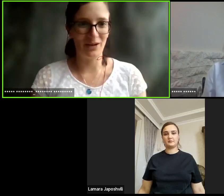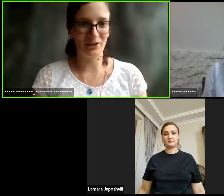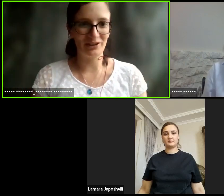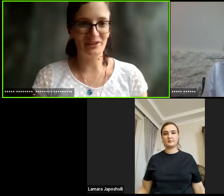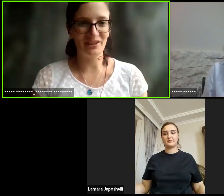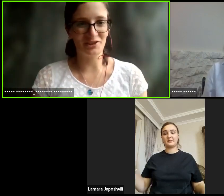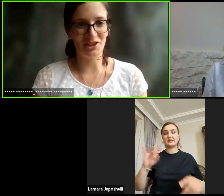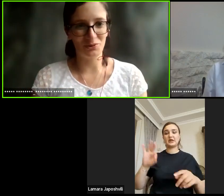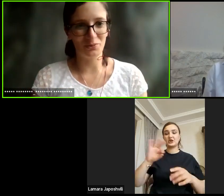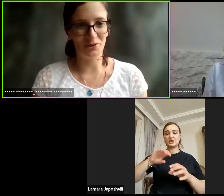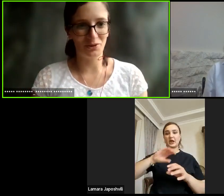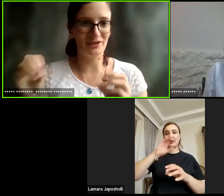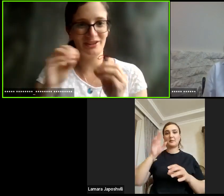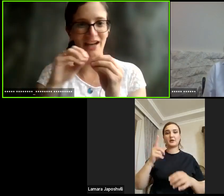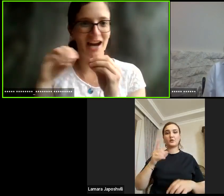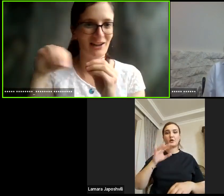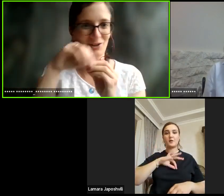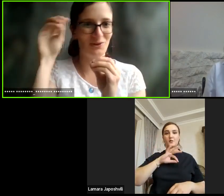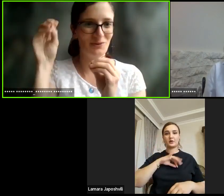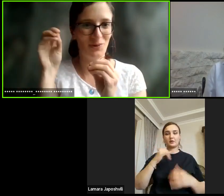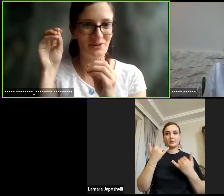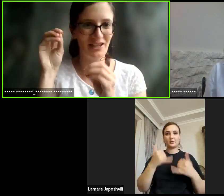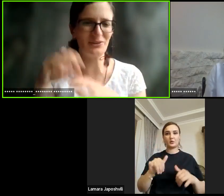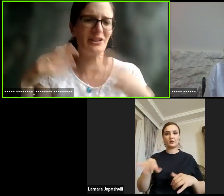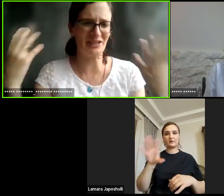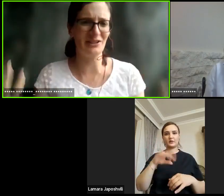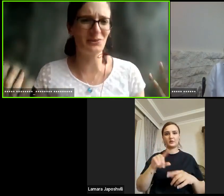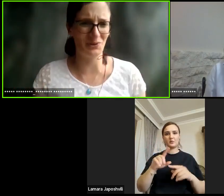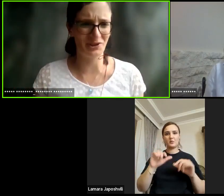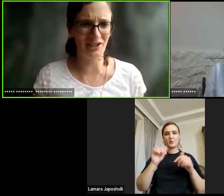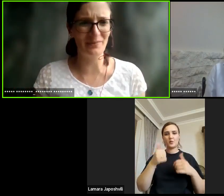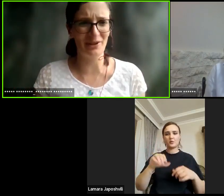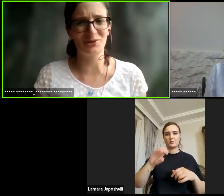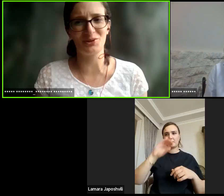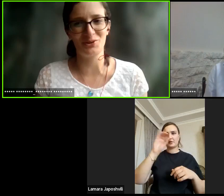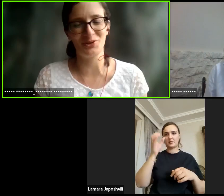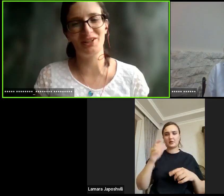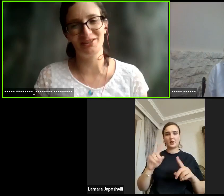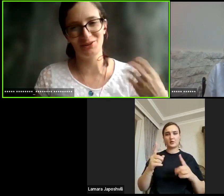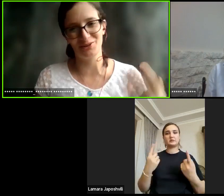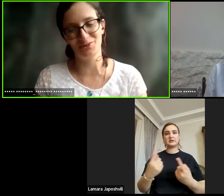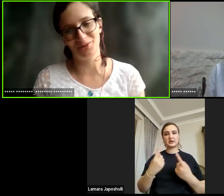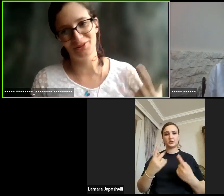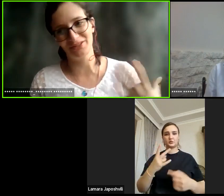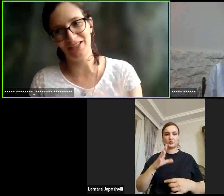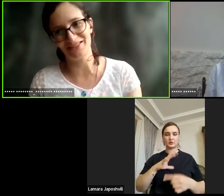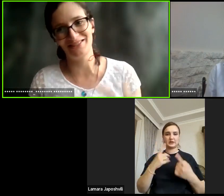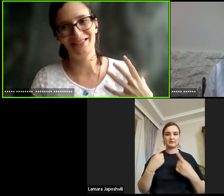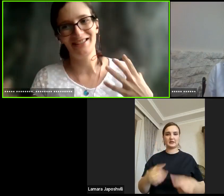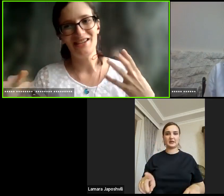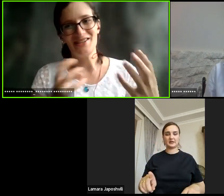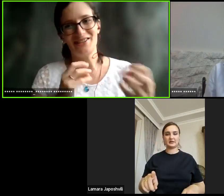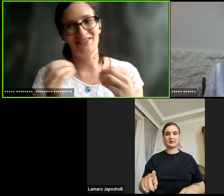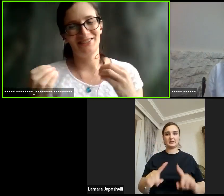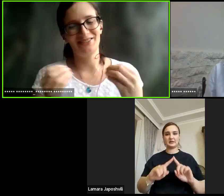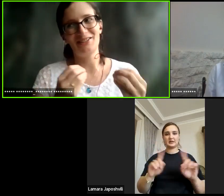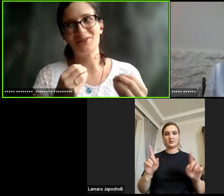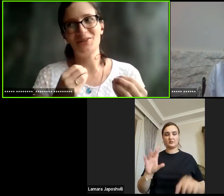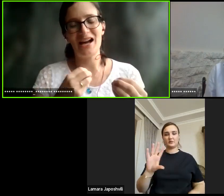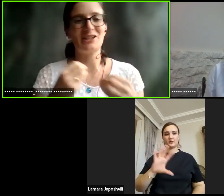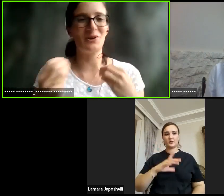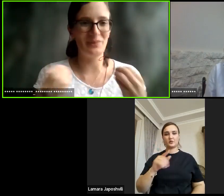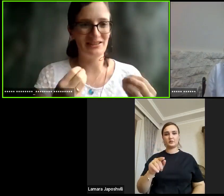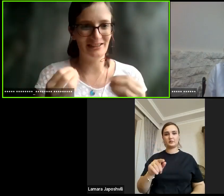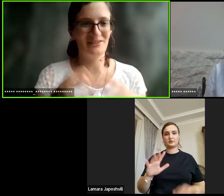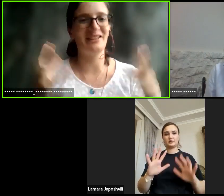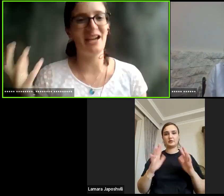რატომ გამოიყენება დღეს ხშირად უყურებთ, რომ ესეთი დაახლართული ფორმის რატო ეხლა სტანდარტული ხო შეიძლება იყოს ხელჯოხი, განსაკუთრებით ქონდა ესეთი